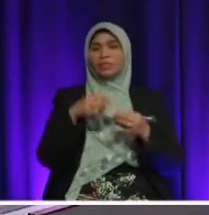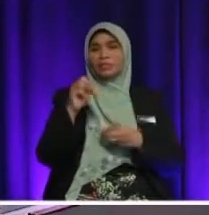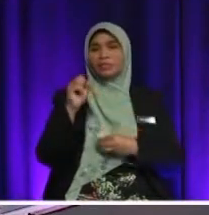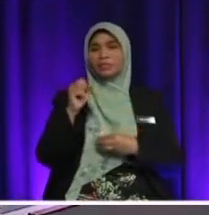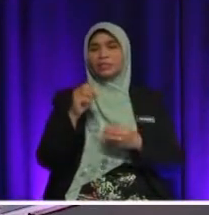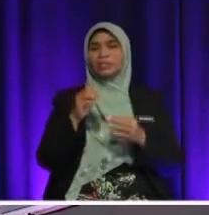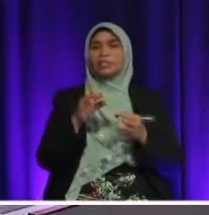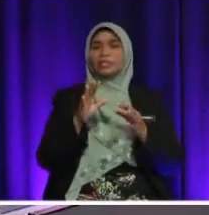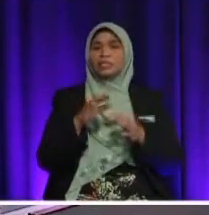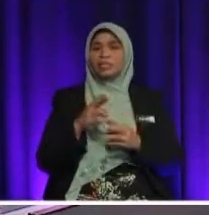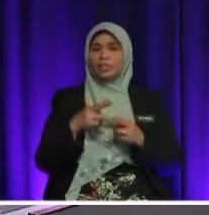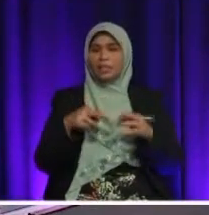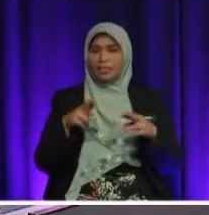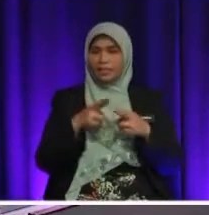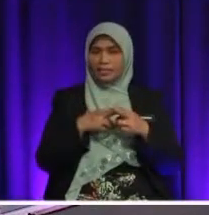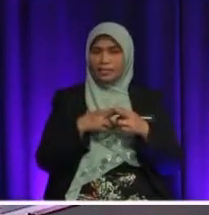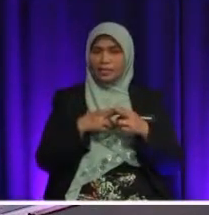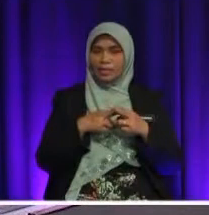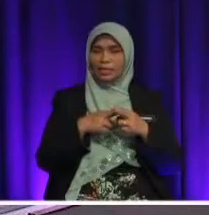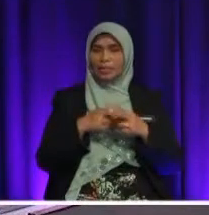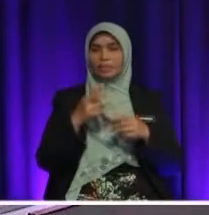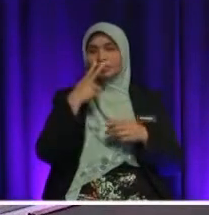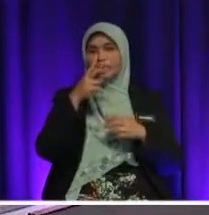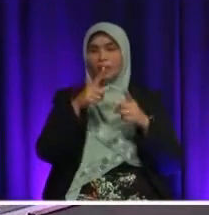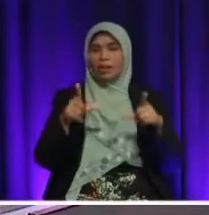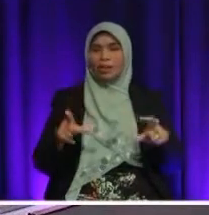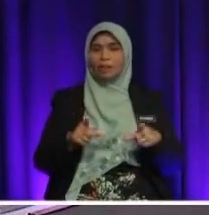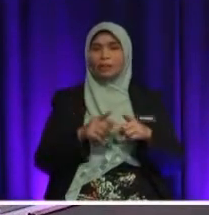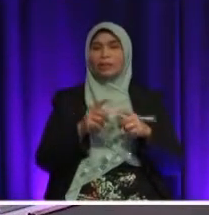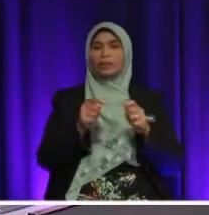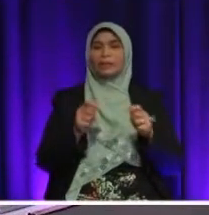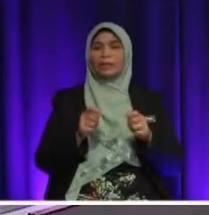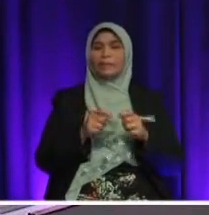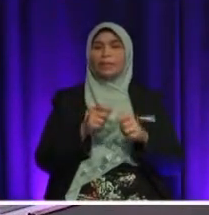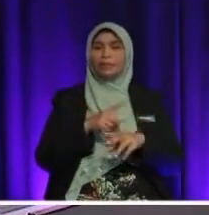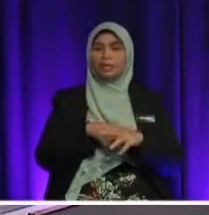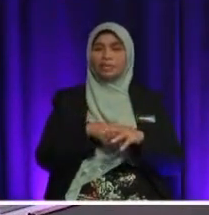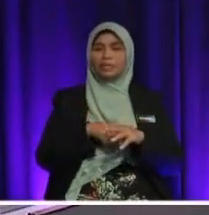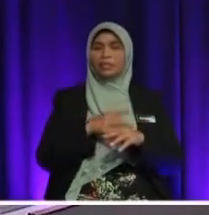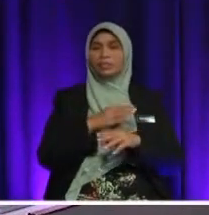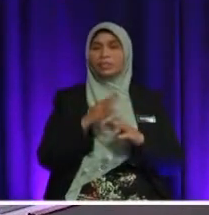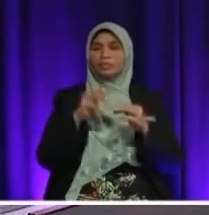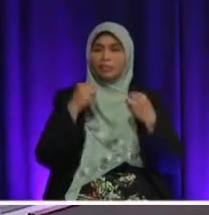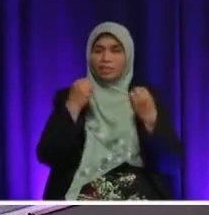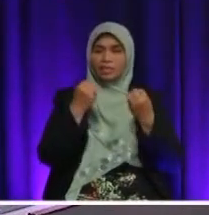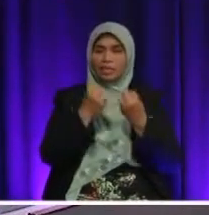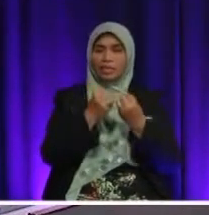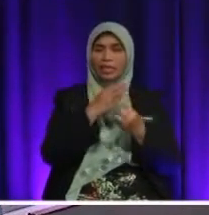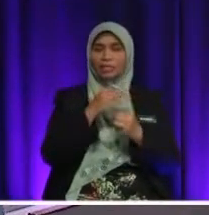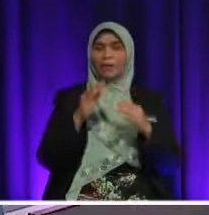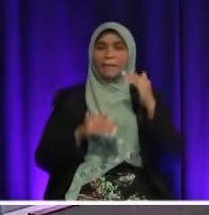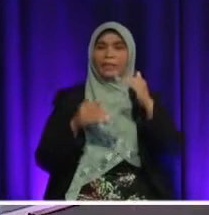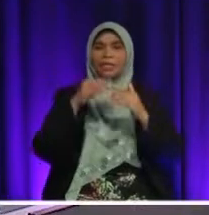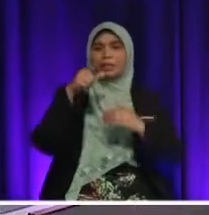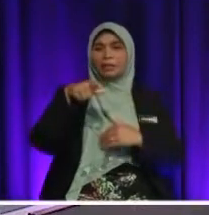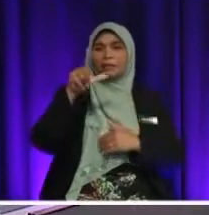sinopsis kita Lihatlah tempat lah tammasse Lata masyarakat yang kita juga dilihat binaan proyek